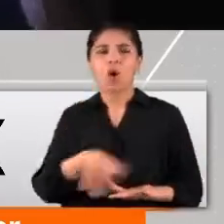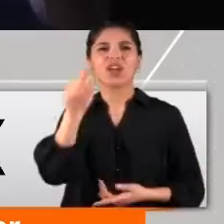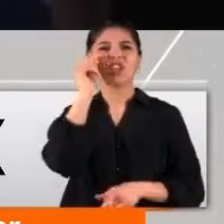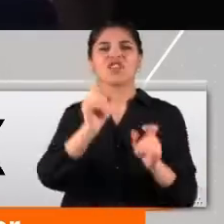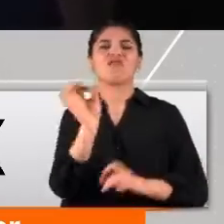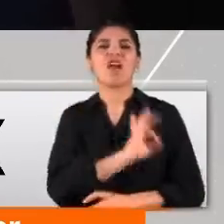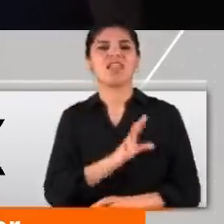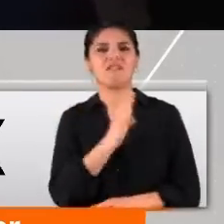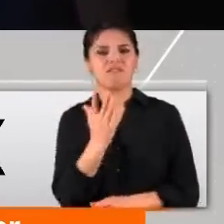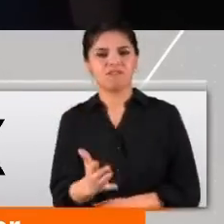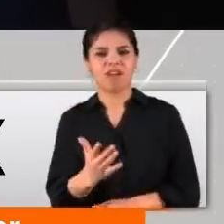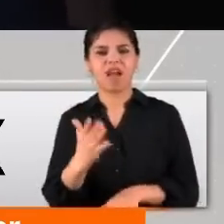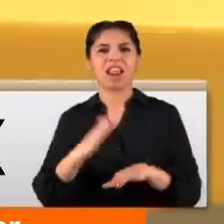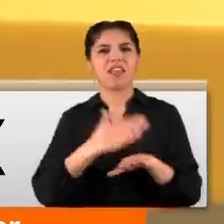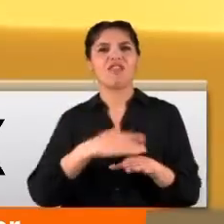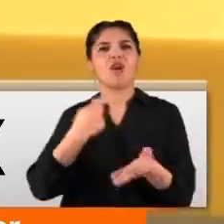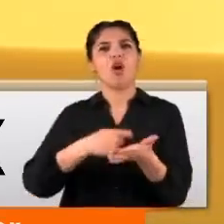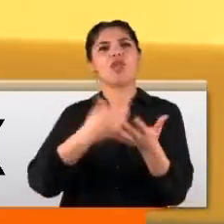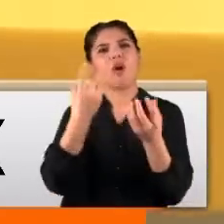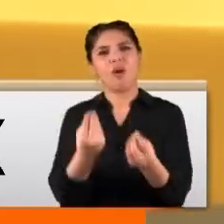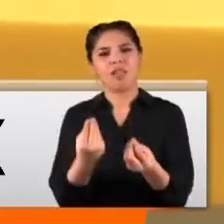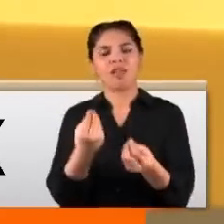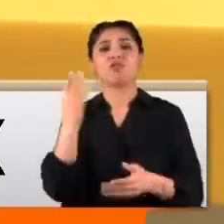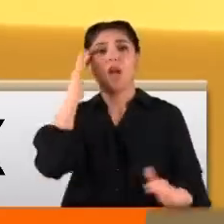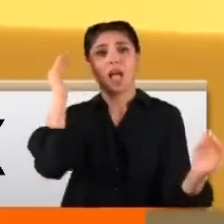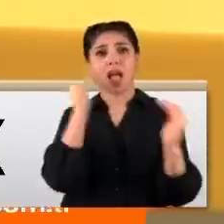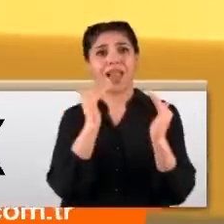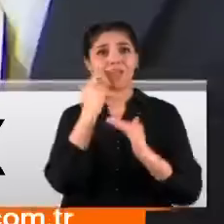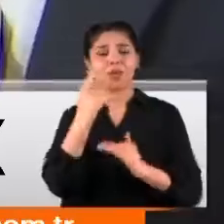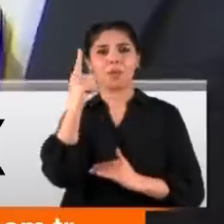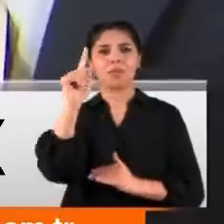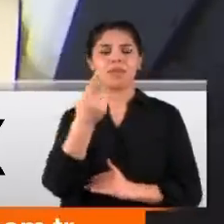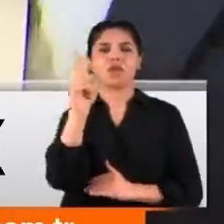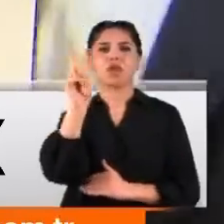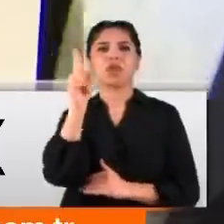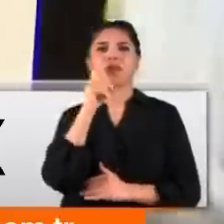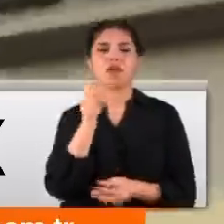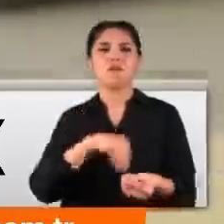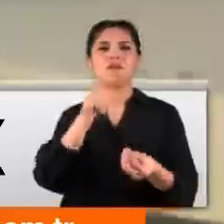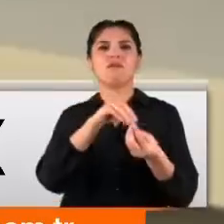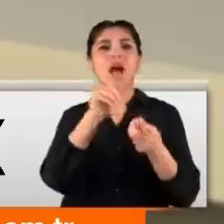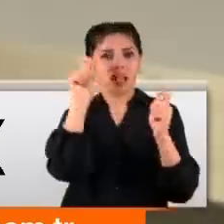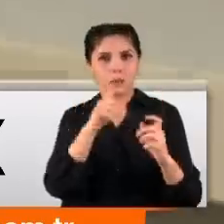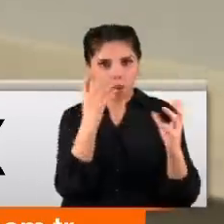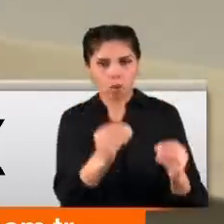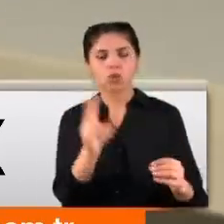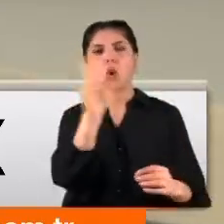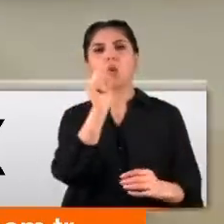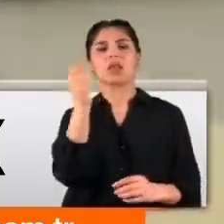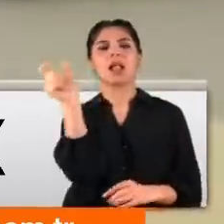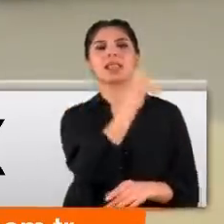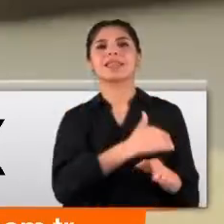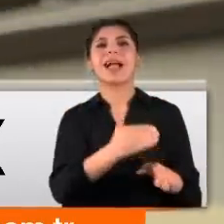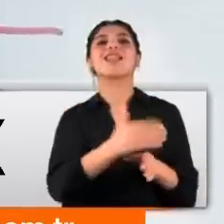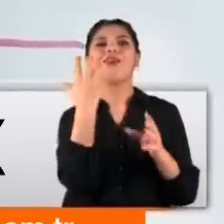güzel bir şey. Yavaş yavaş ödeyecekler. Örneğin anlaşma kapsamında 1,20 oranında faiz uygulanırsa ve 36 ay